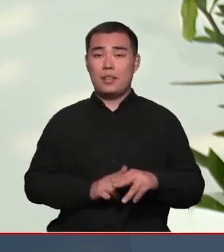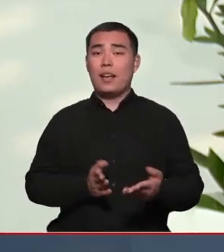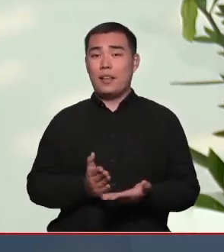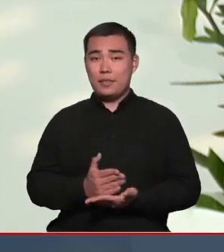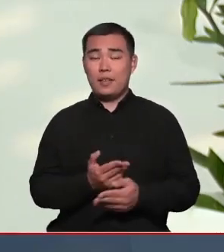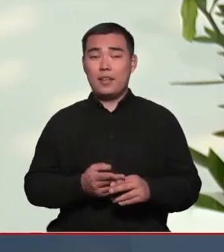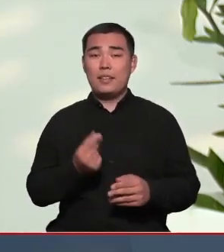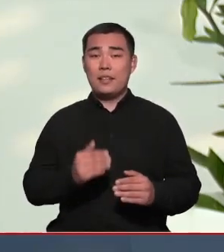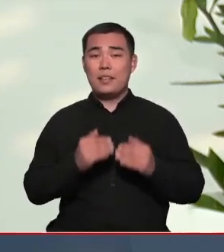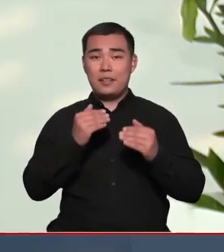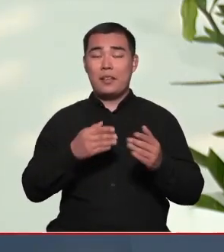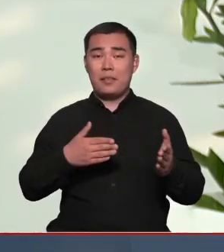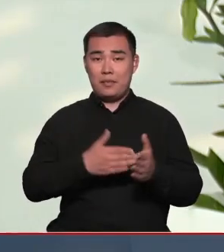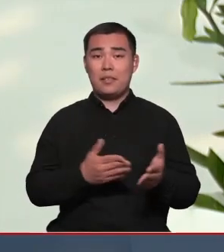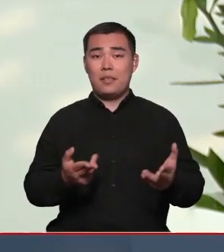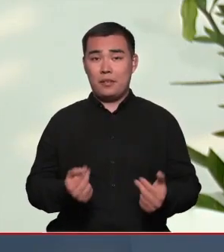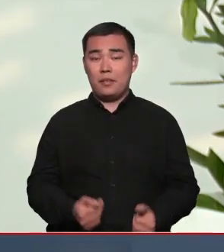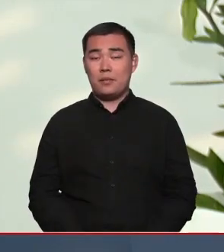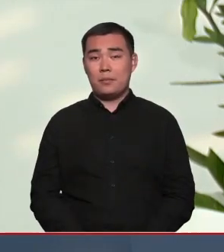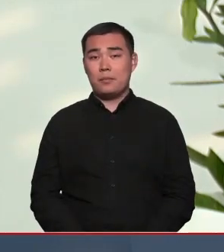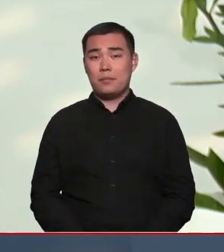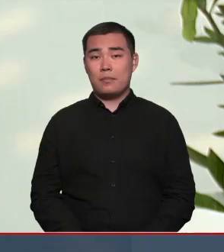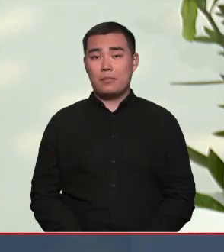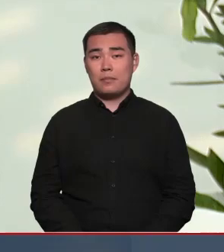осы тарифтерді көтеруге тіреліп тұр ма?